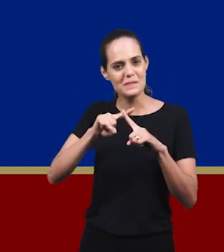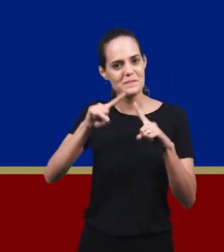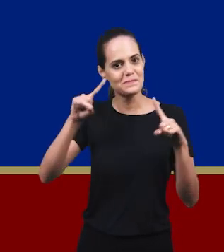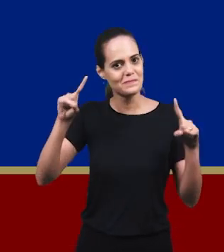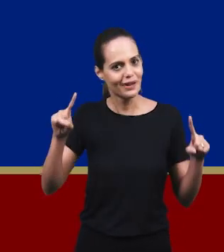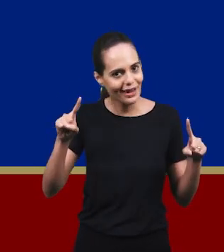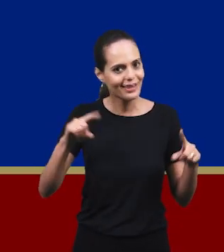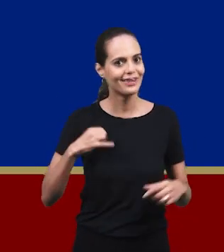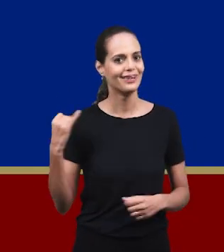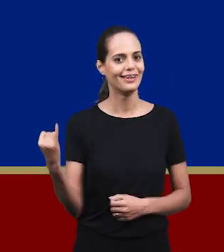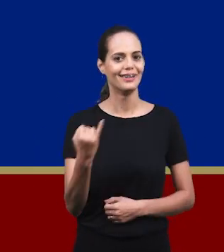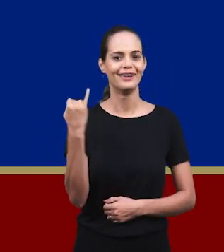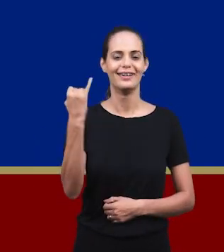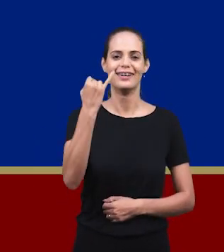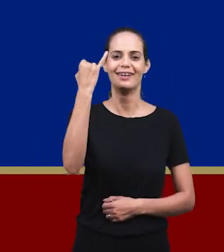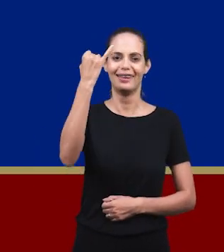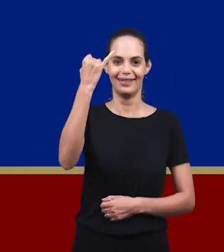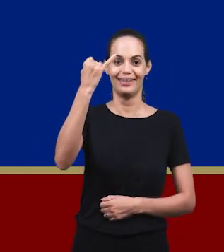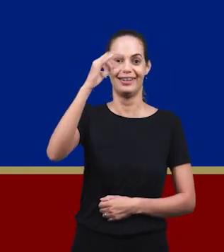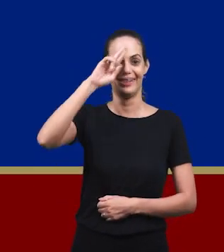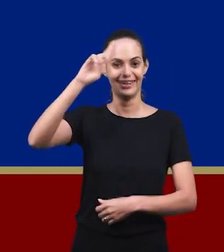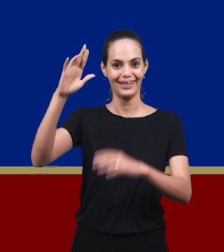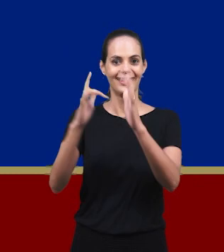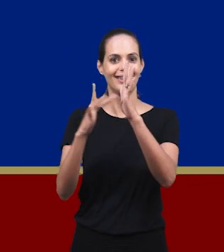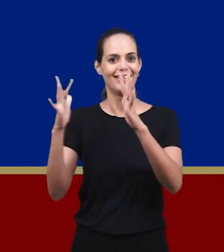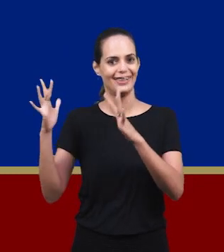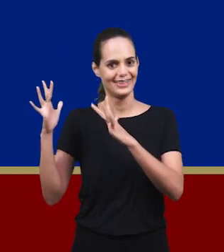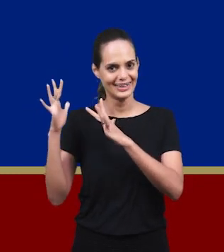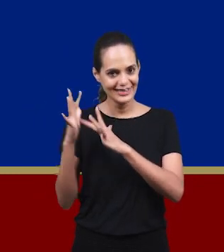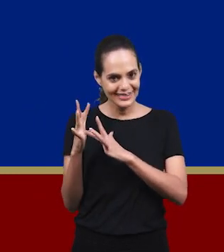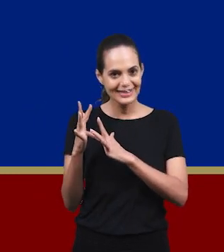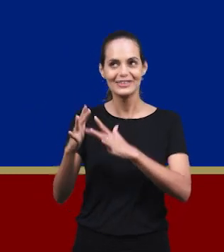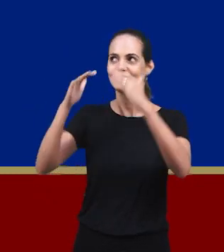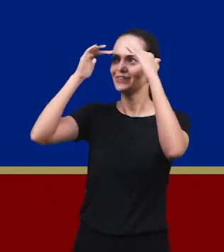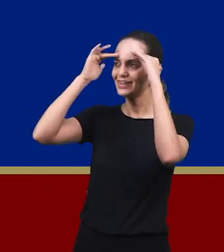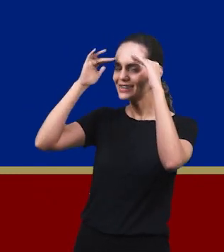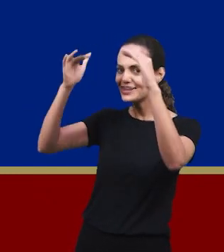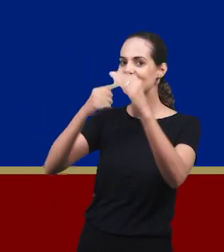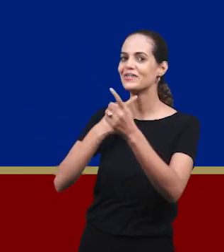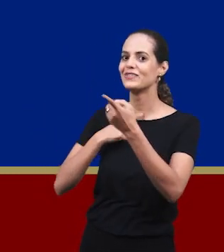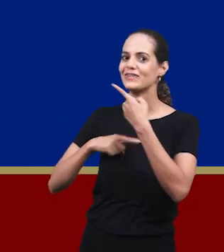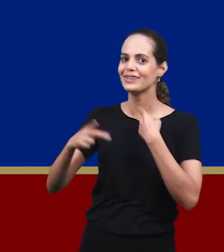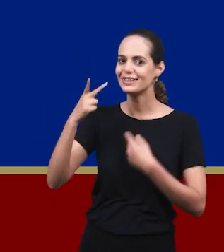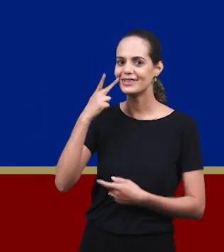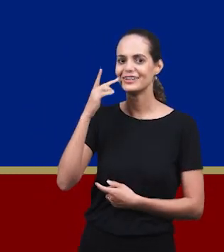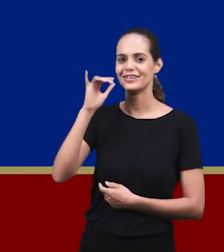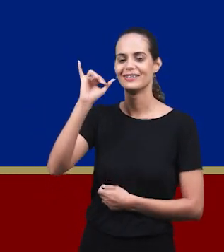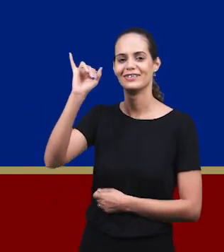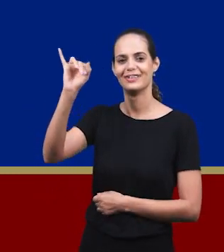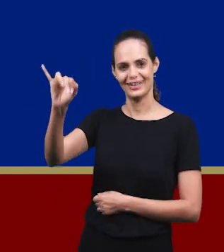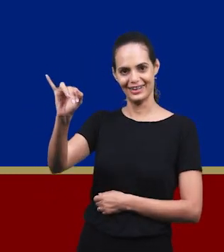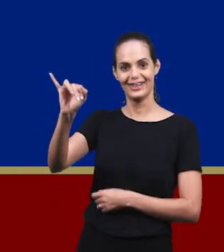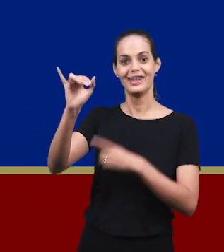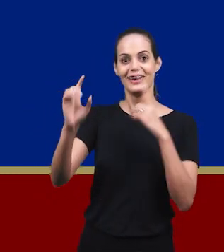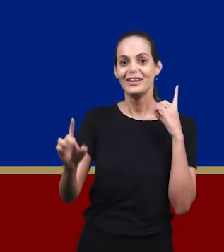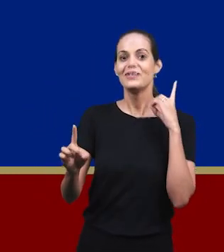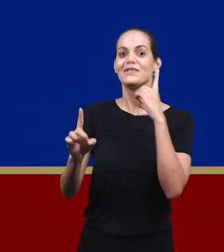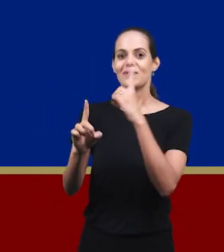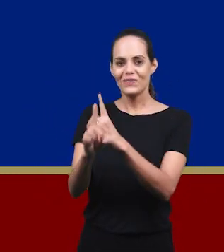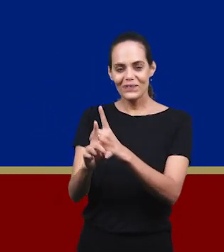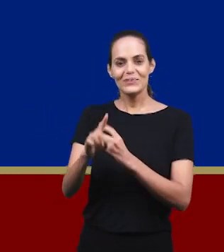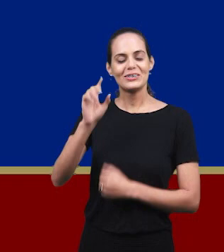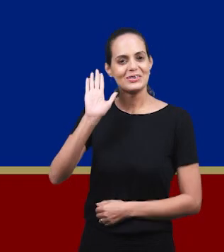Jésus était de faire la volonté du Père. Et cette rencontre était déjà programmée